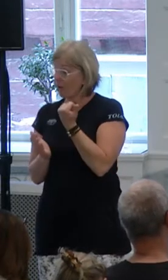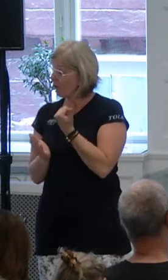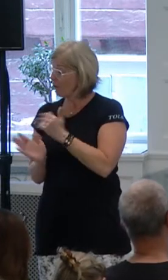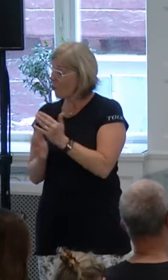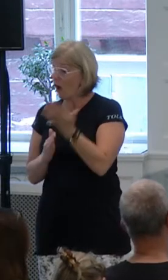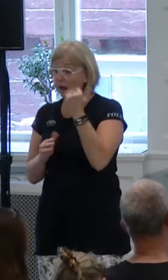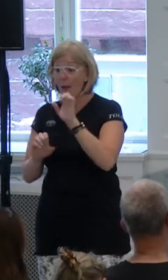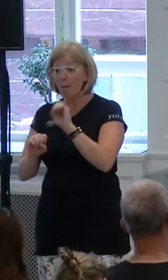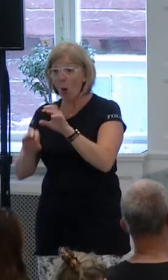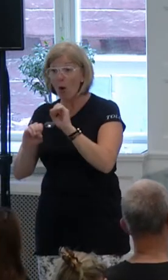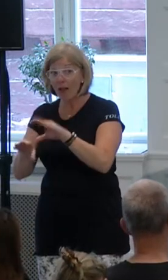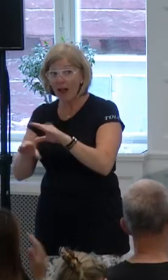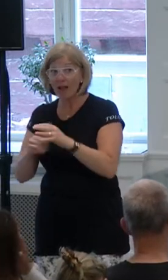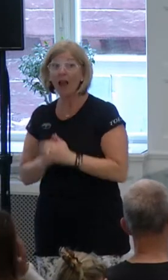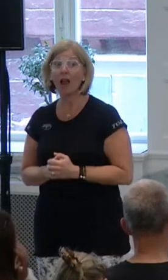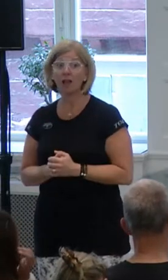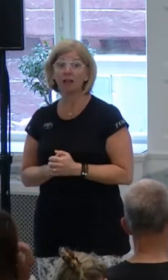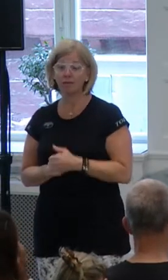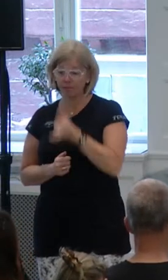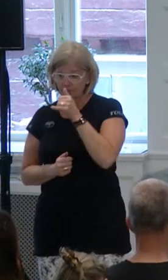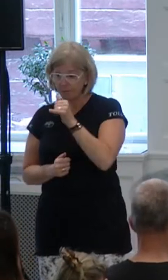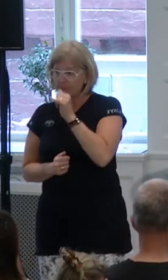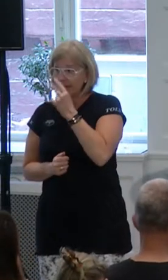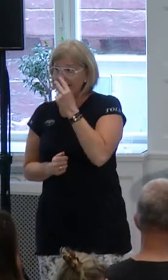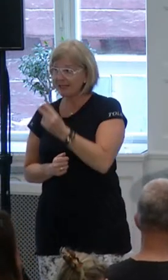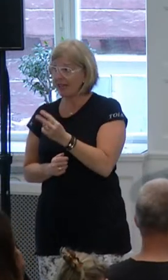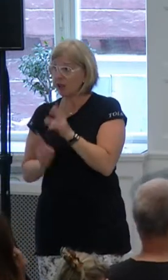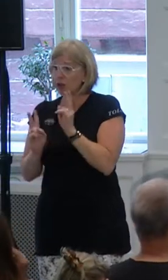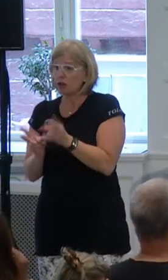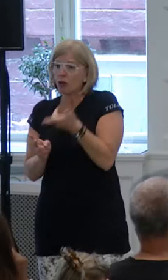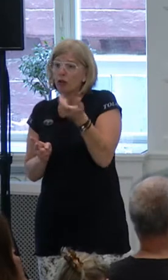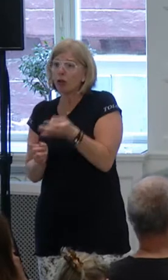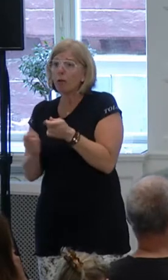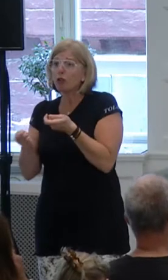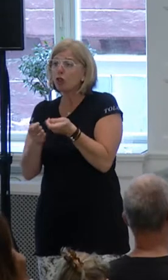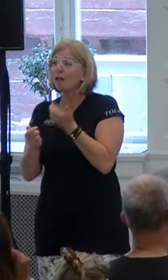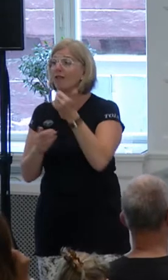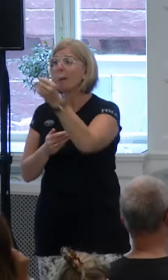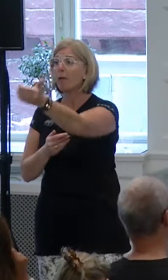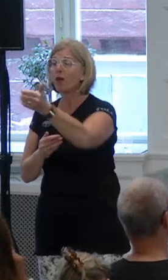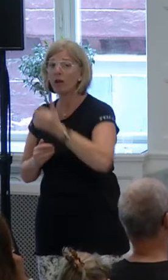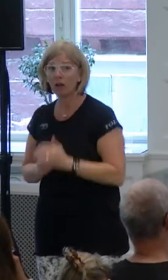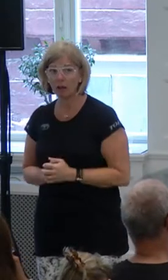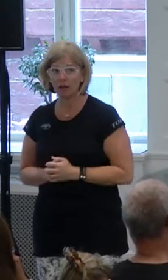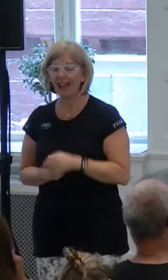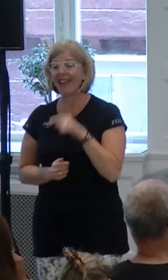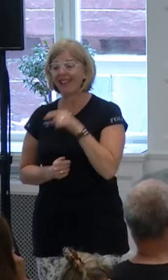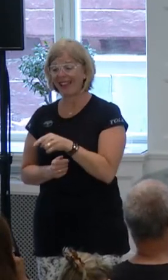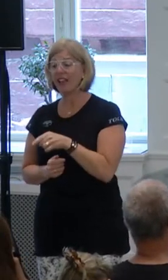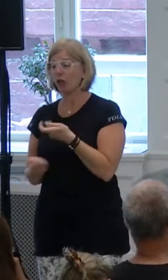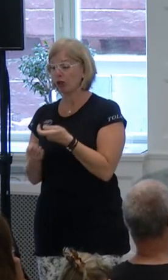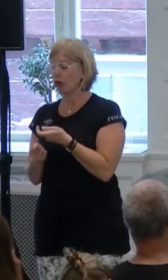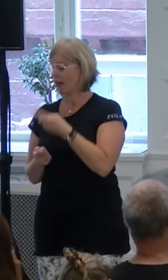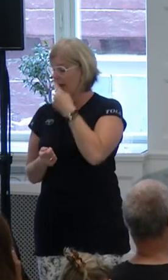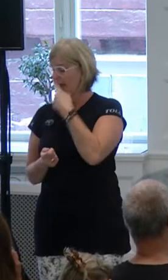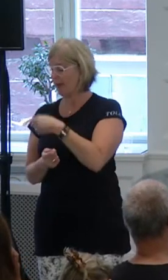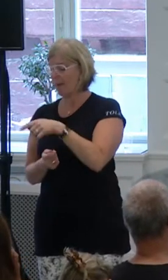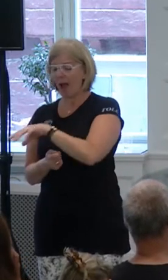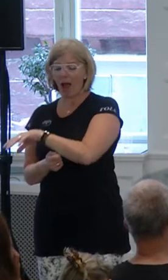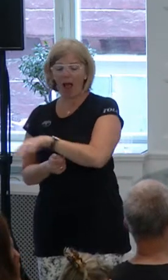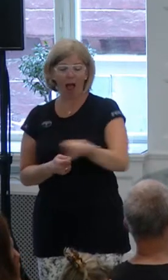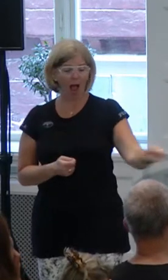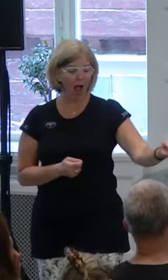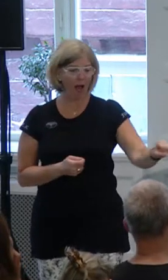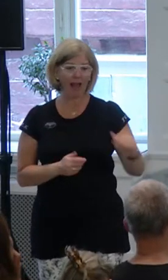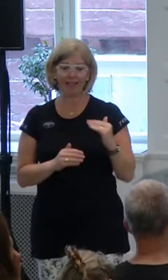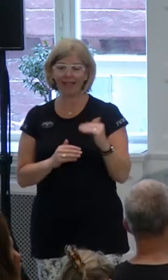partier. Så att vi inte ser den typen av styrning i framtiden. För det drabbar på precis alla nivåer. Och